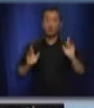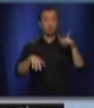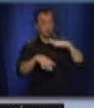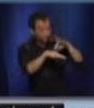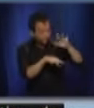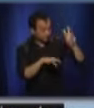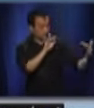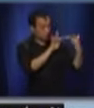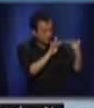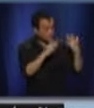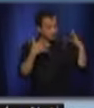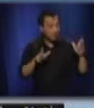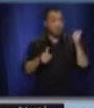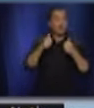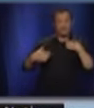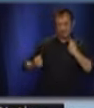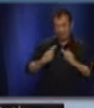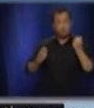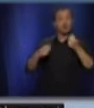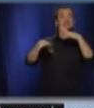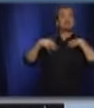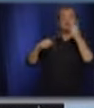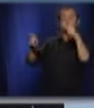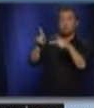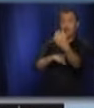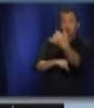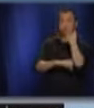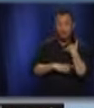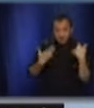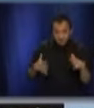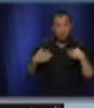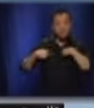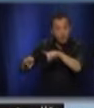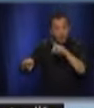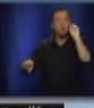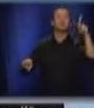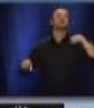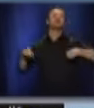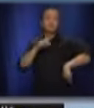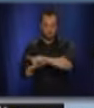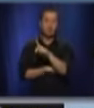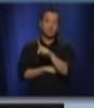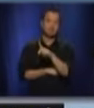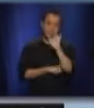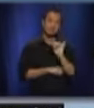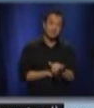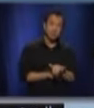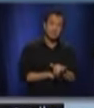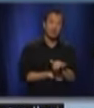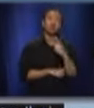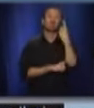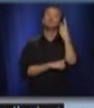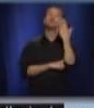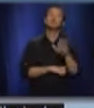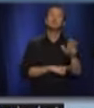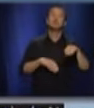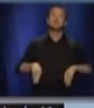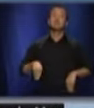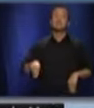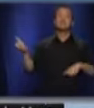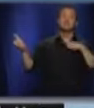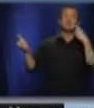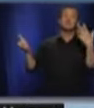quand la santé publique vous dit « vous avez peut-être été en contact », etc. Puis dernier point, je vais répéter une chose que le ministre a dit aussi, il faut que vous collaboriez